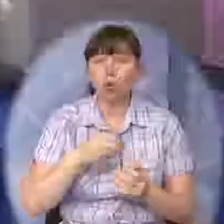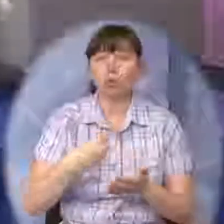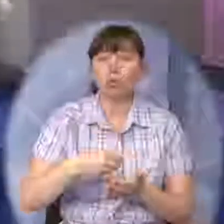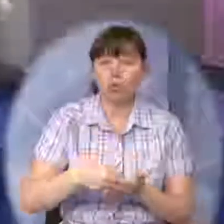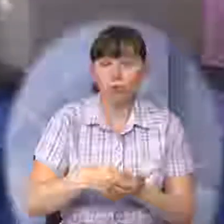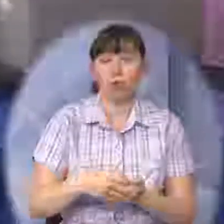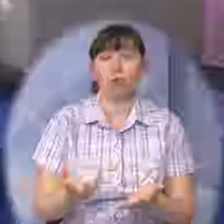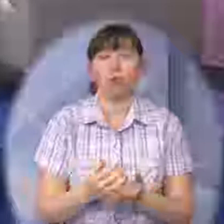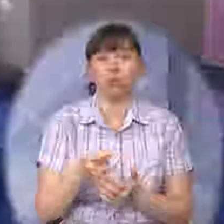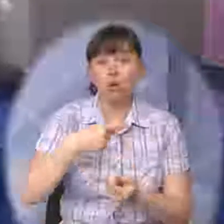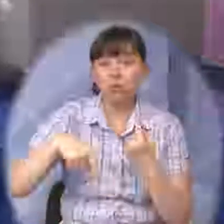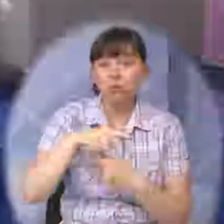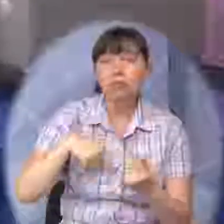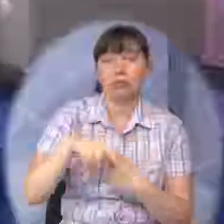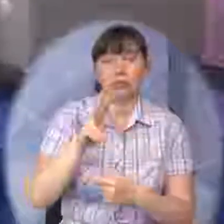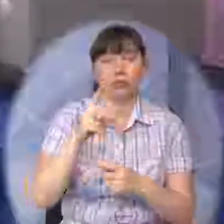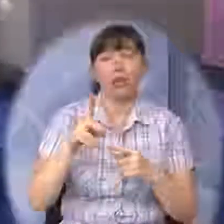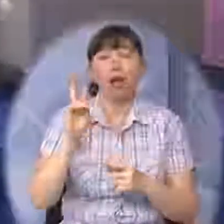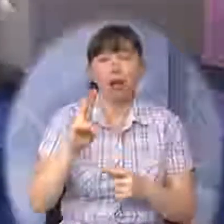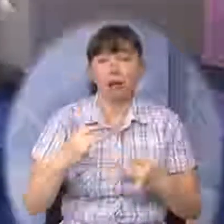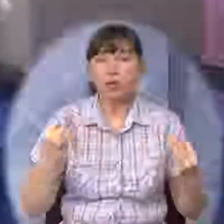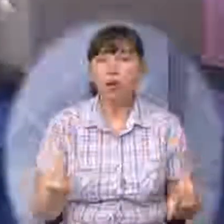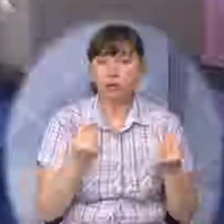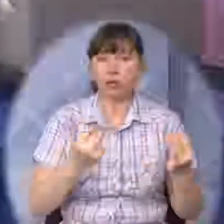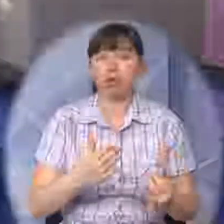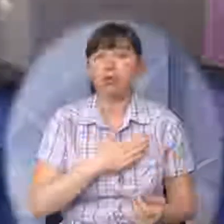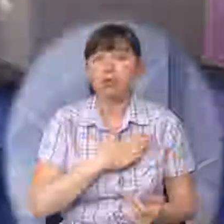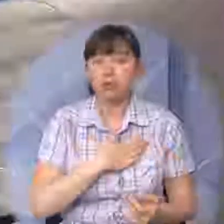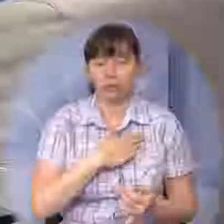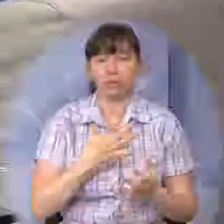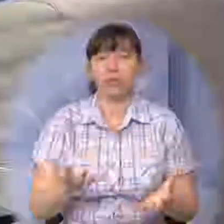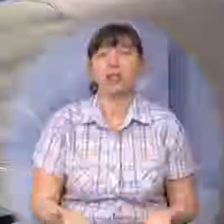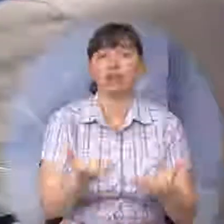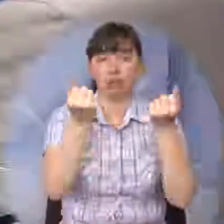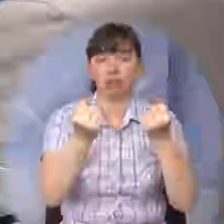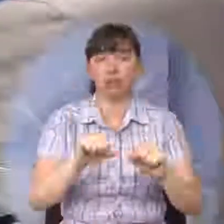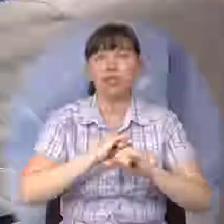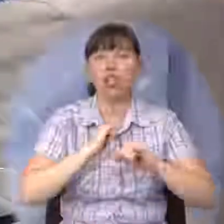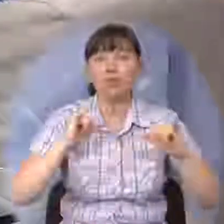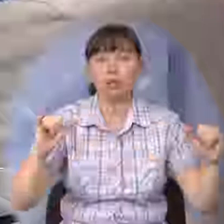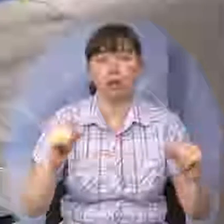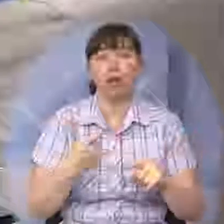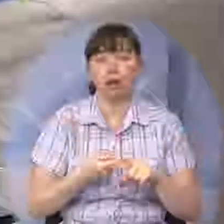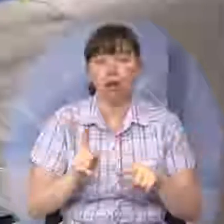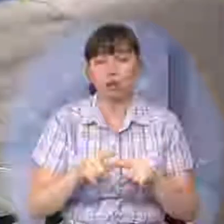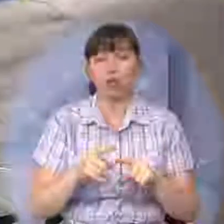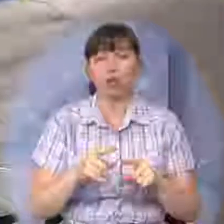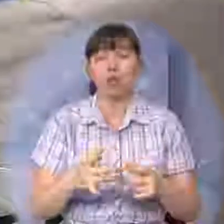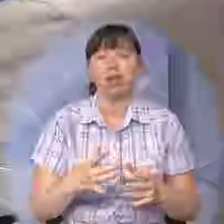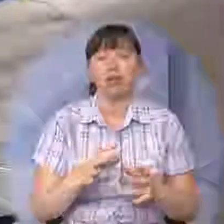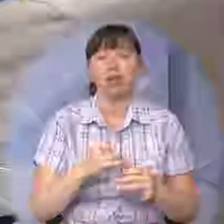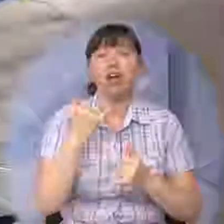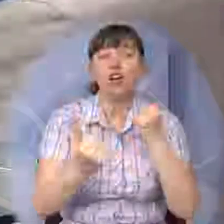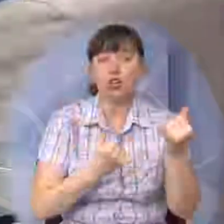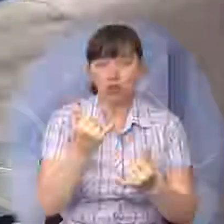donatorilor, dar care au fost interesați ca să sprijine dezvoltarea sectorului de îngrijiri sociale